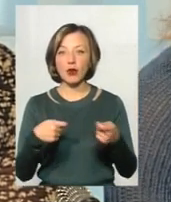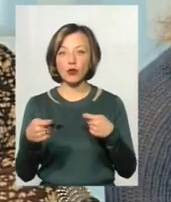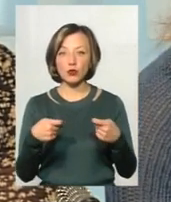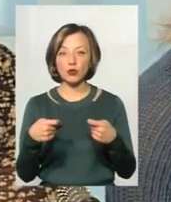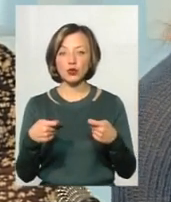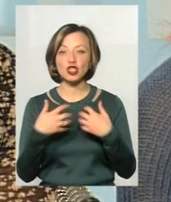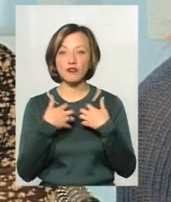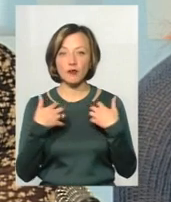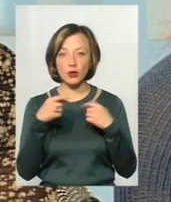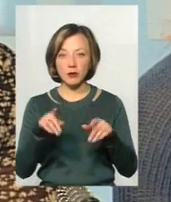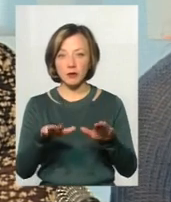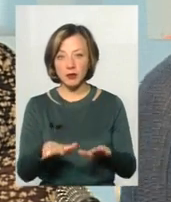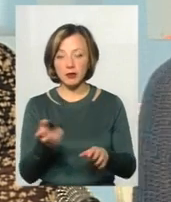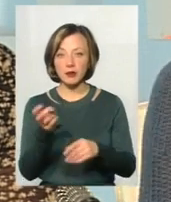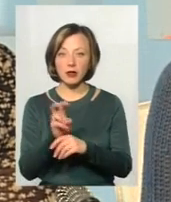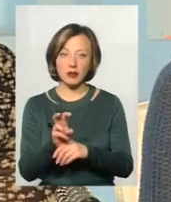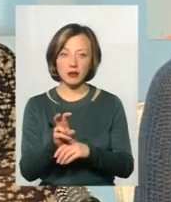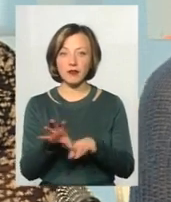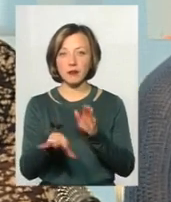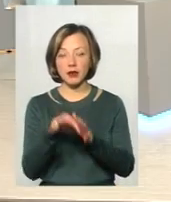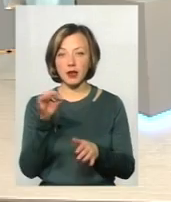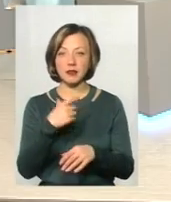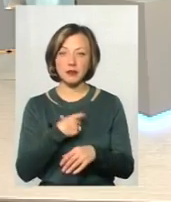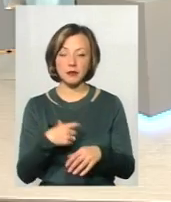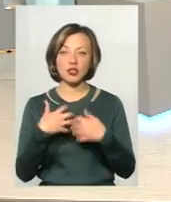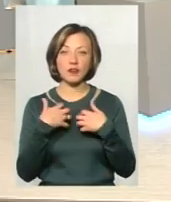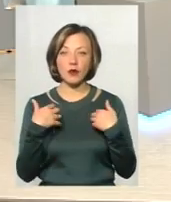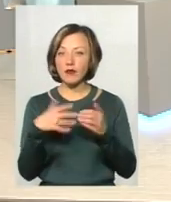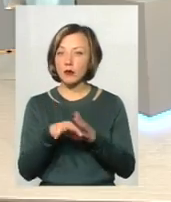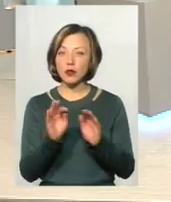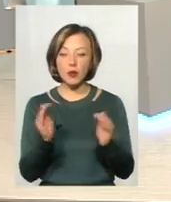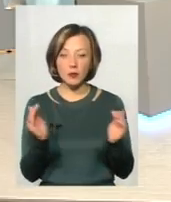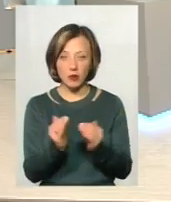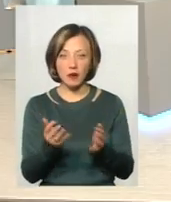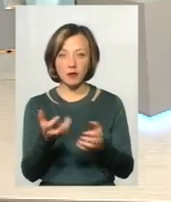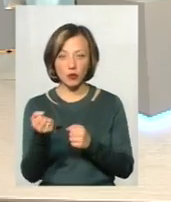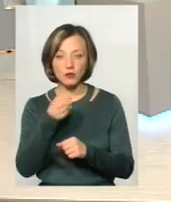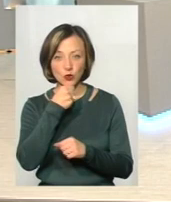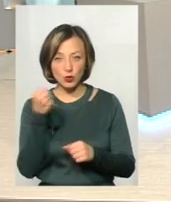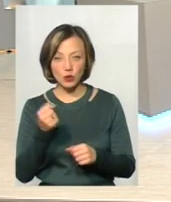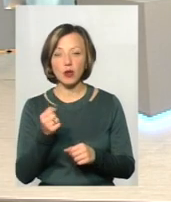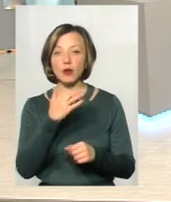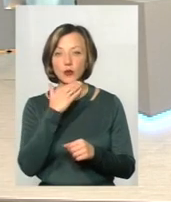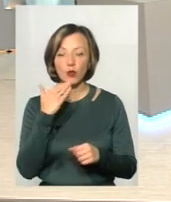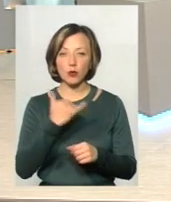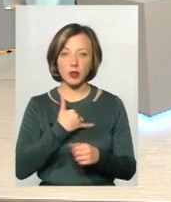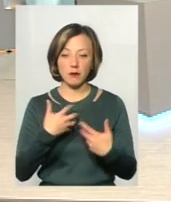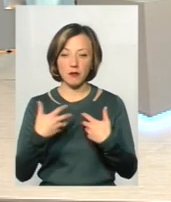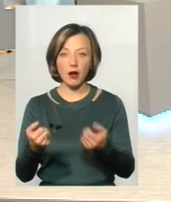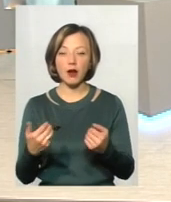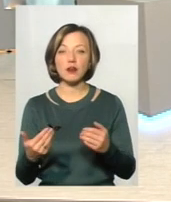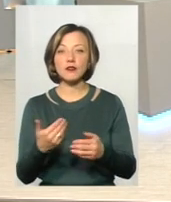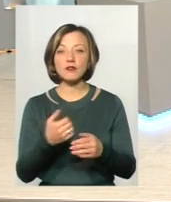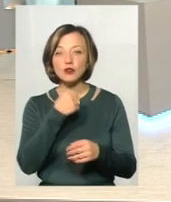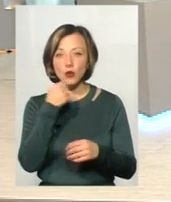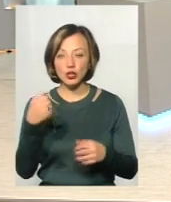там бы, если было бы хорошо, приходили бы люди и выбирали бы себе животных. Причем выбирают не только малышню, берут и взрослых. Много у меня брали взрослых животных, потому что с